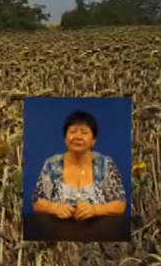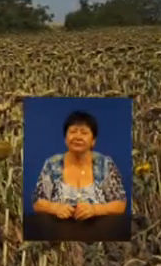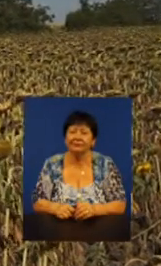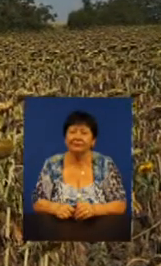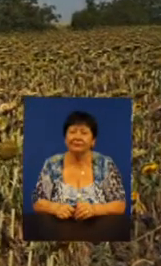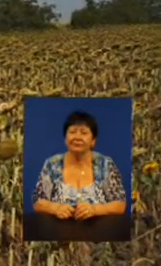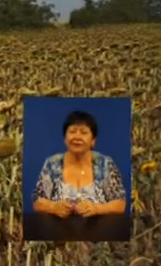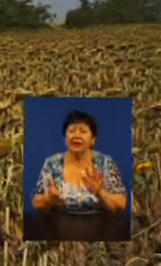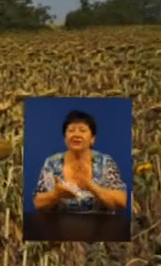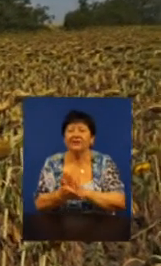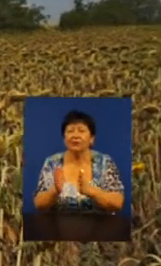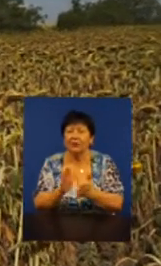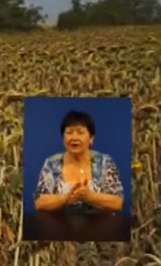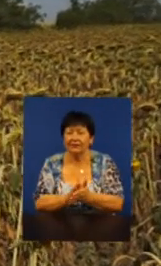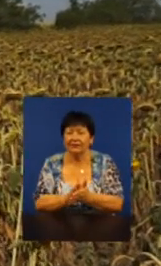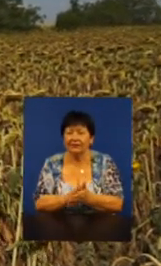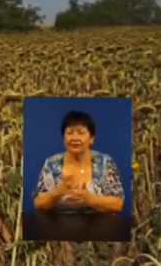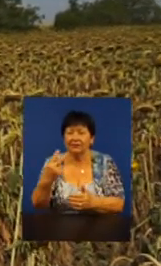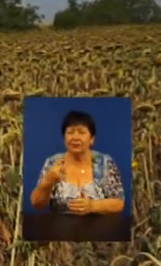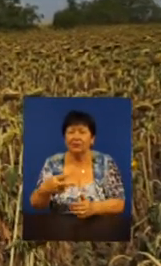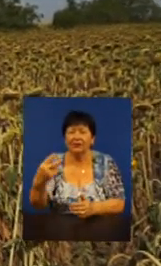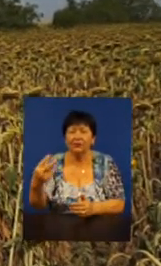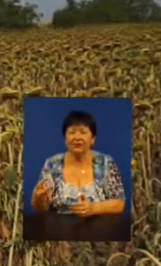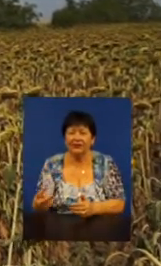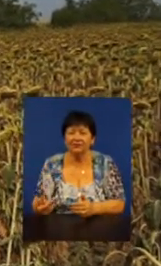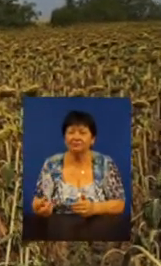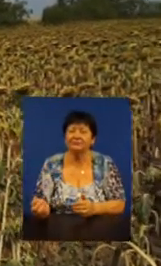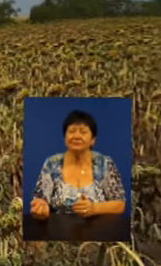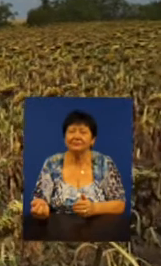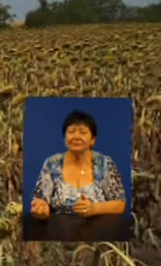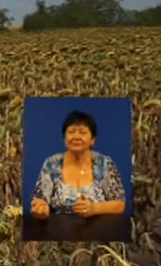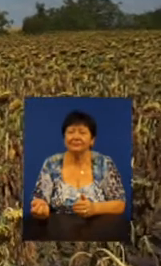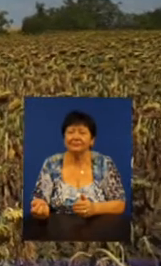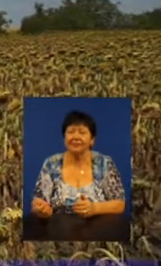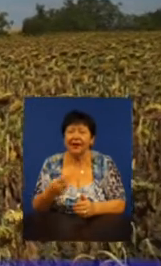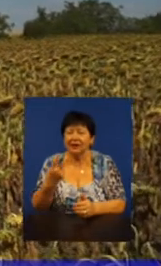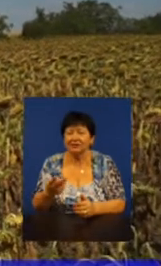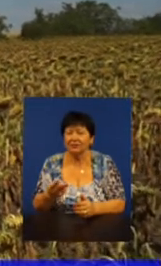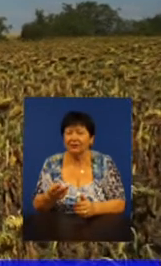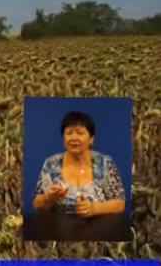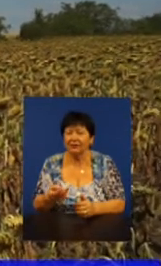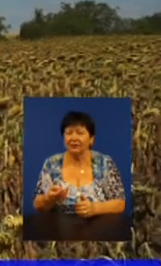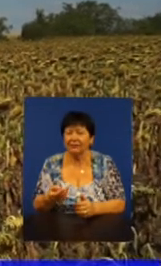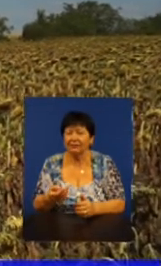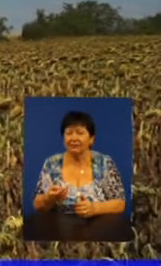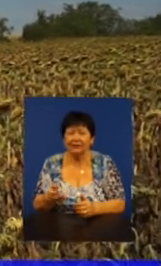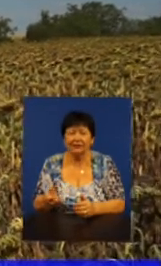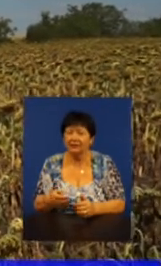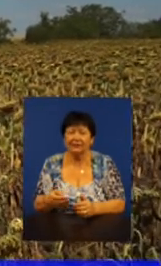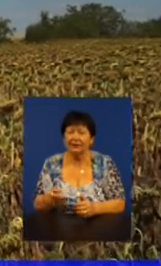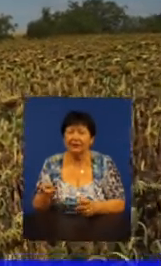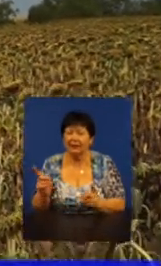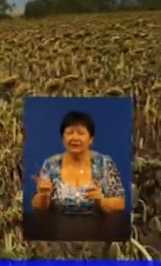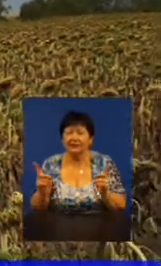Deci, situația din anul 2020, aș spune cu cerealele, este cam